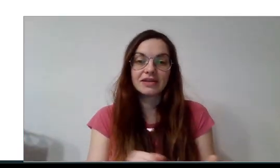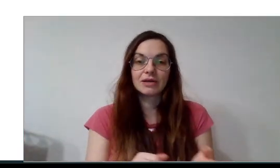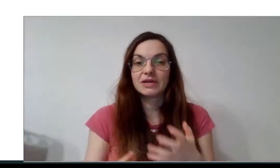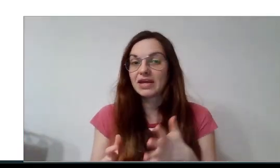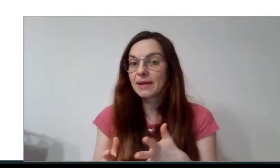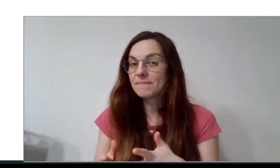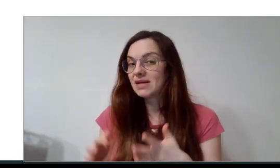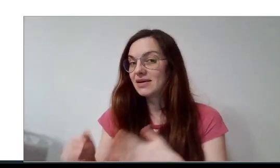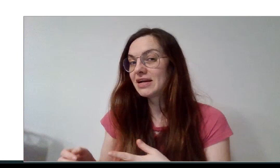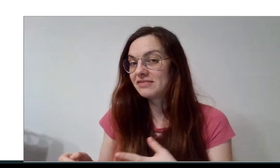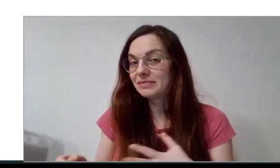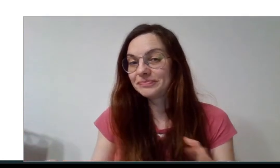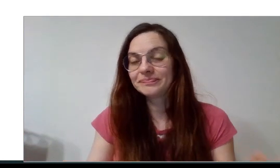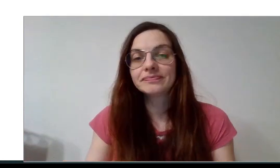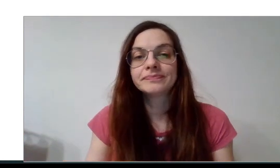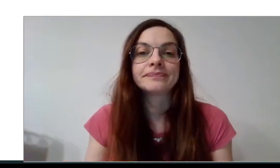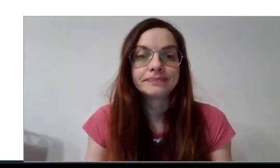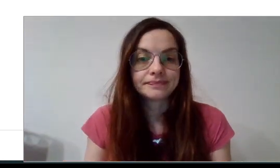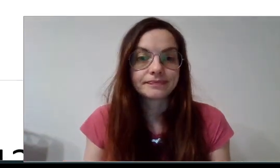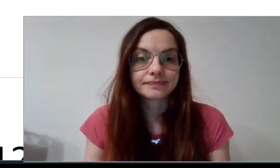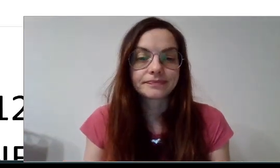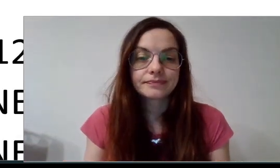Café, ich bin im Café.